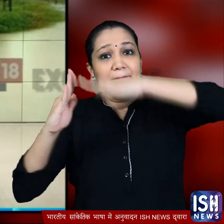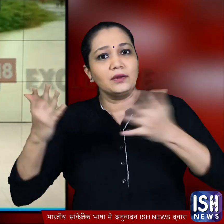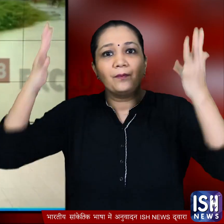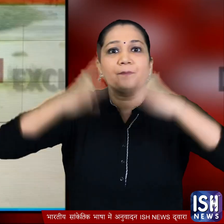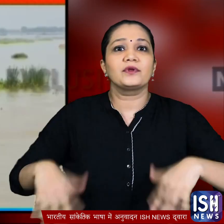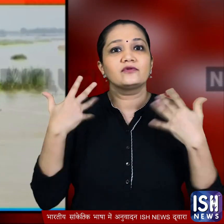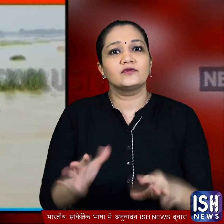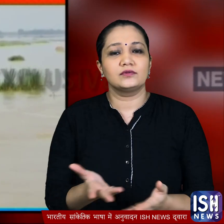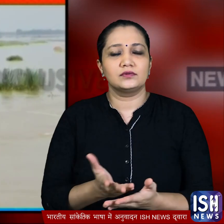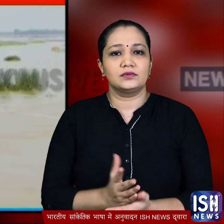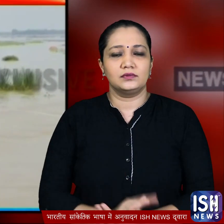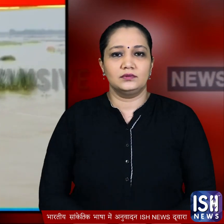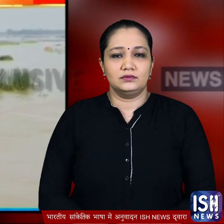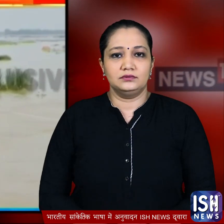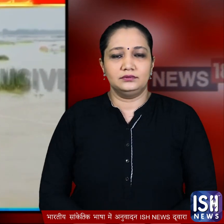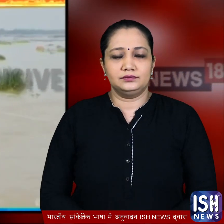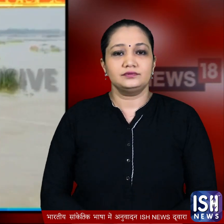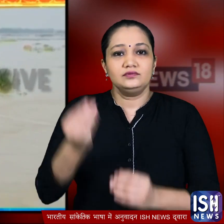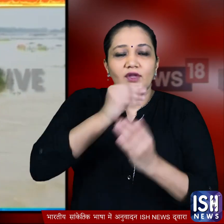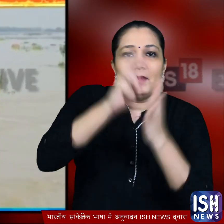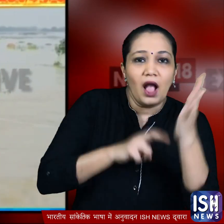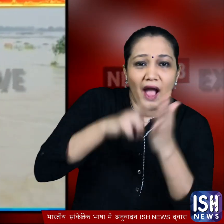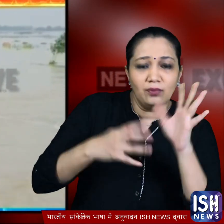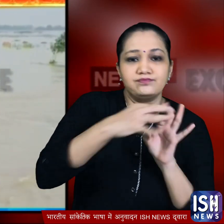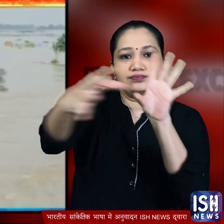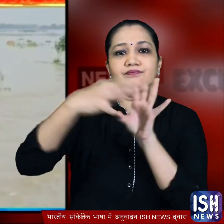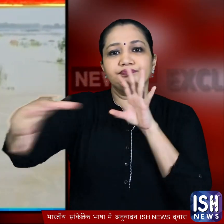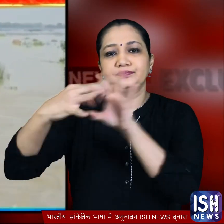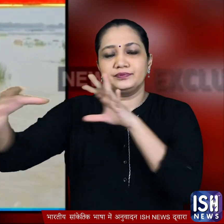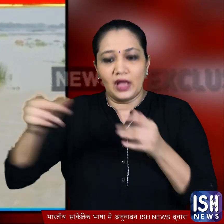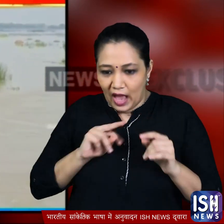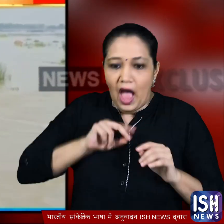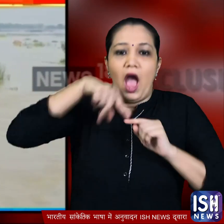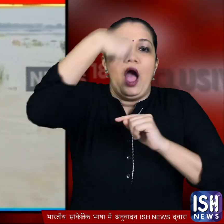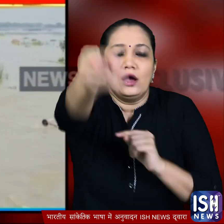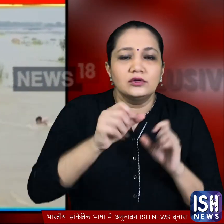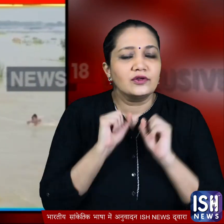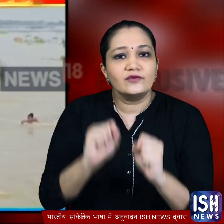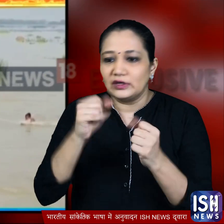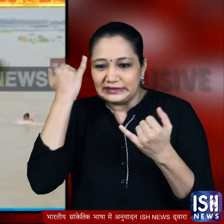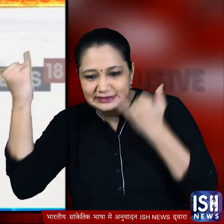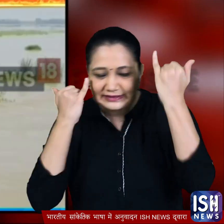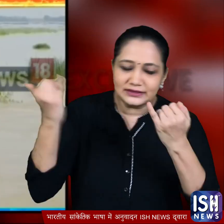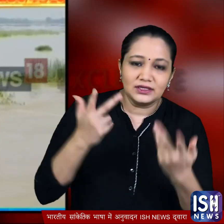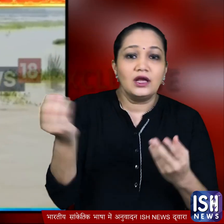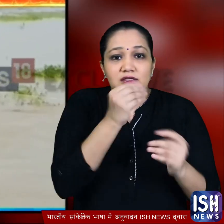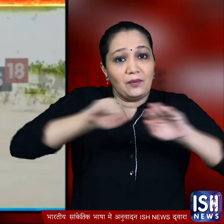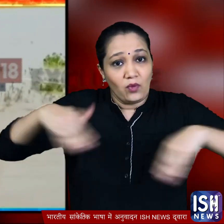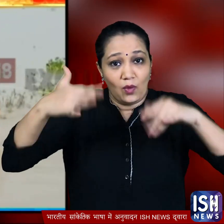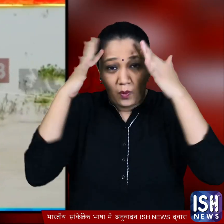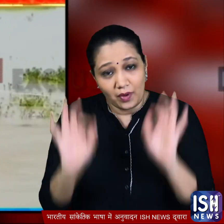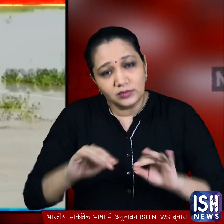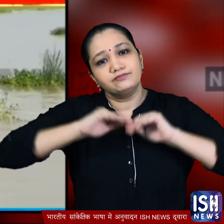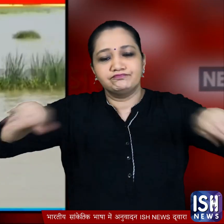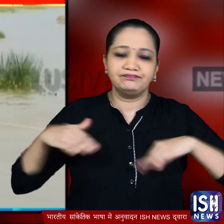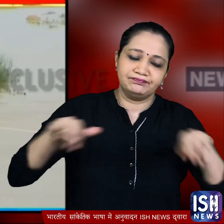गई, जिसकी वजह से कुछ गांव कट गए और लोगों को इस पार से उस पार जाने के लिए जुगाड़ लगाना पड़ा। जिन्हें तैरना आता